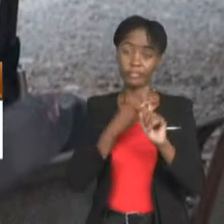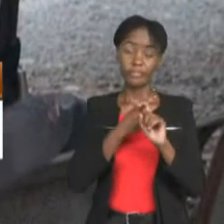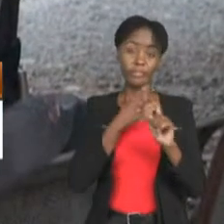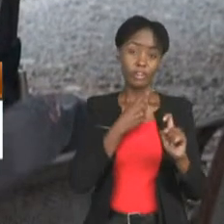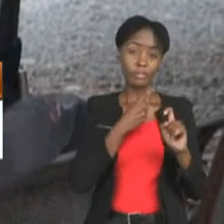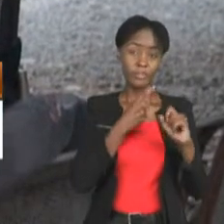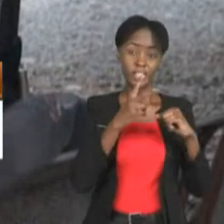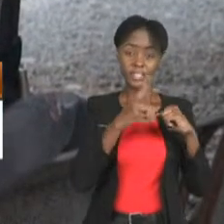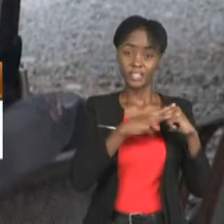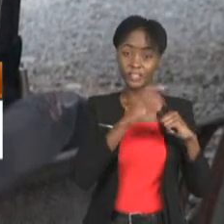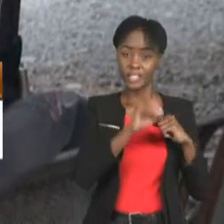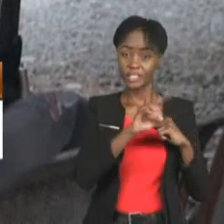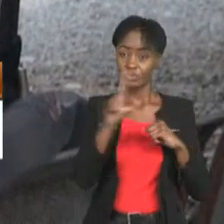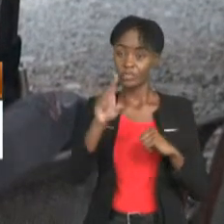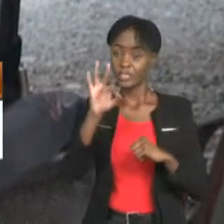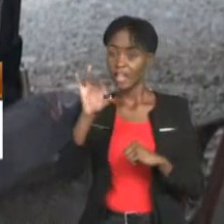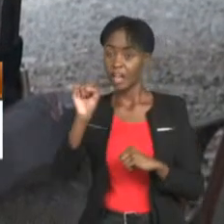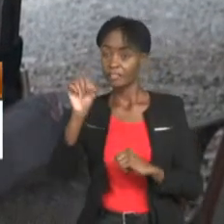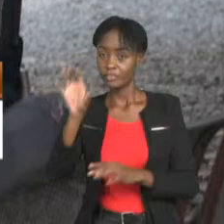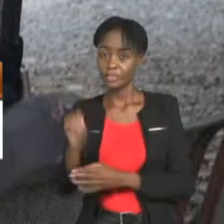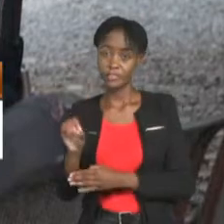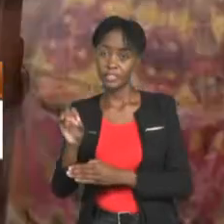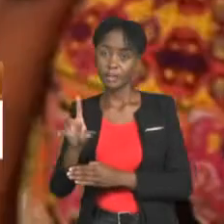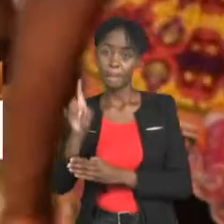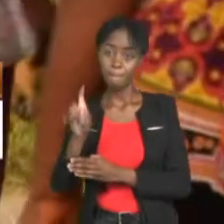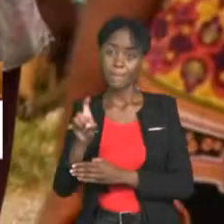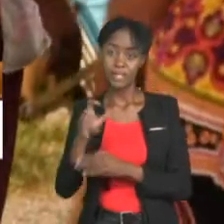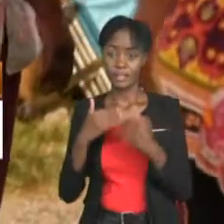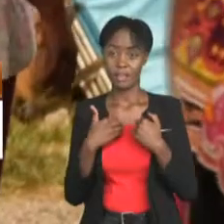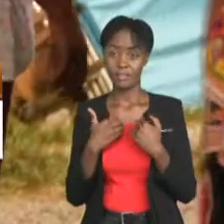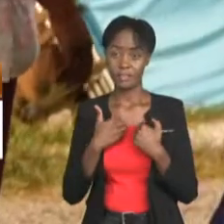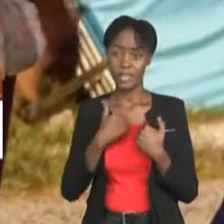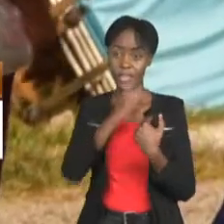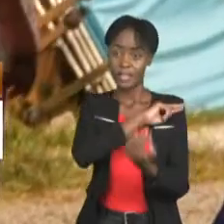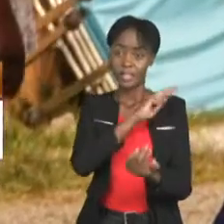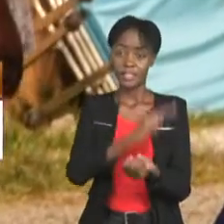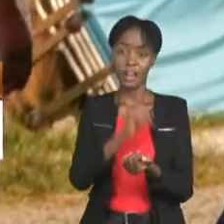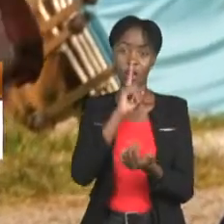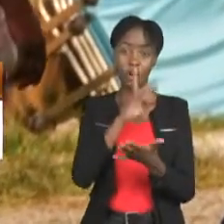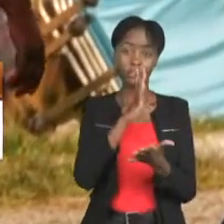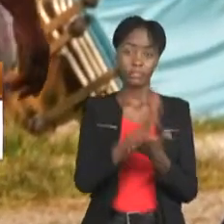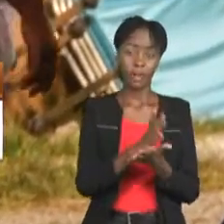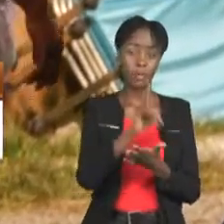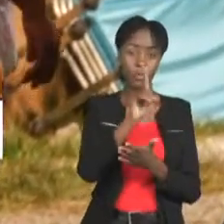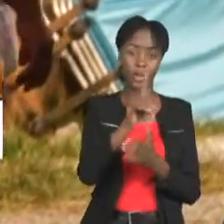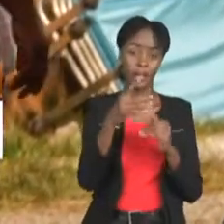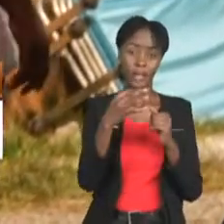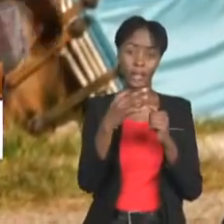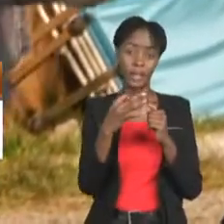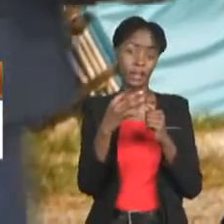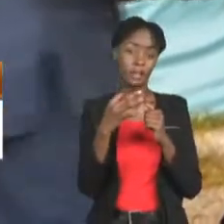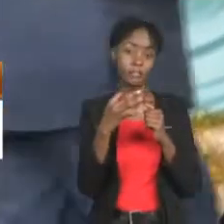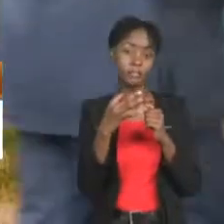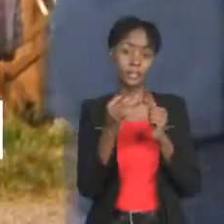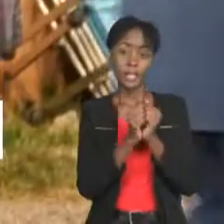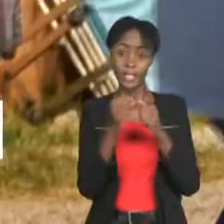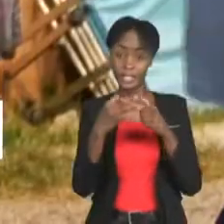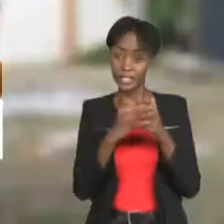tenki 350. Kufikia sasa Nigeria imerekodi visa zaidi ya 118,000 kutokana na janga la